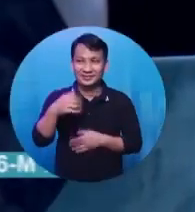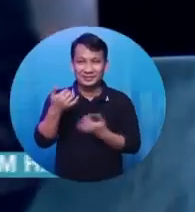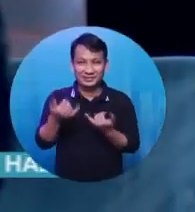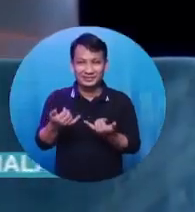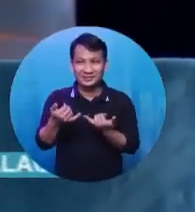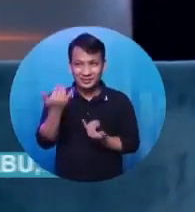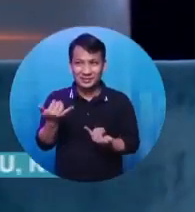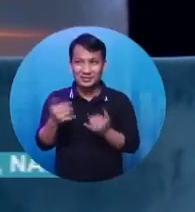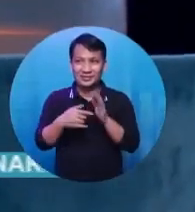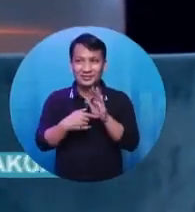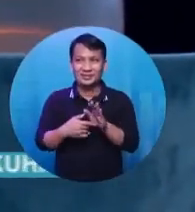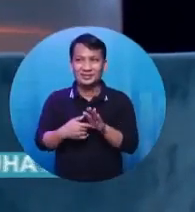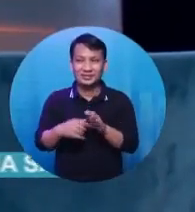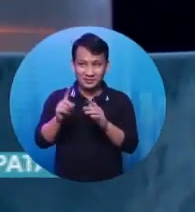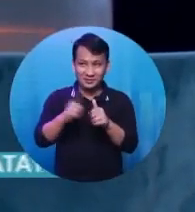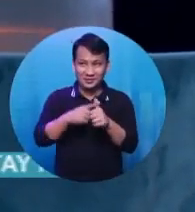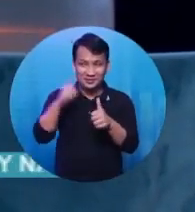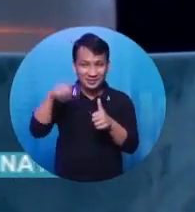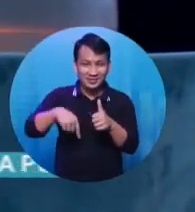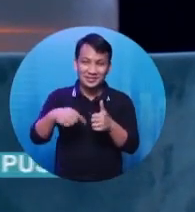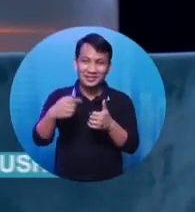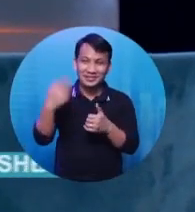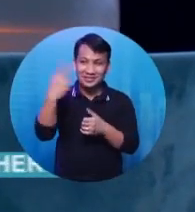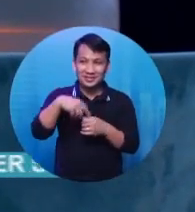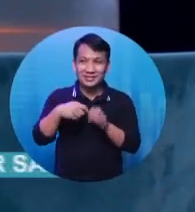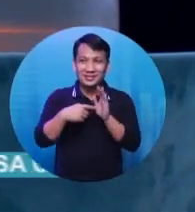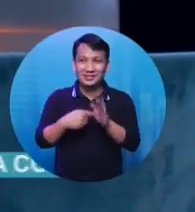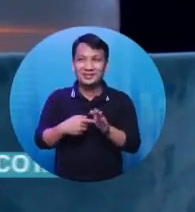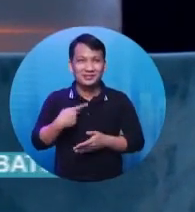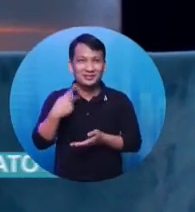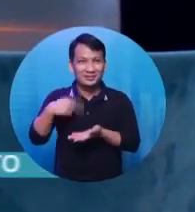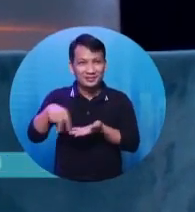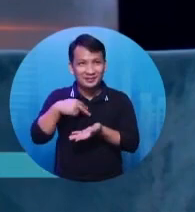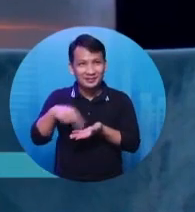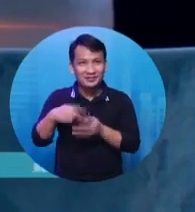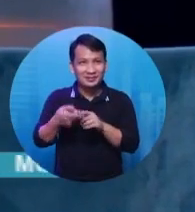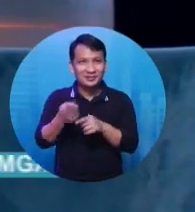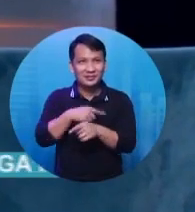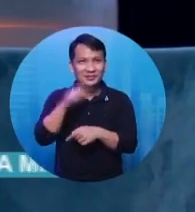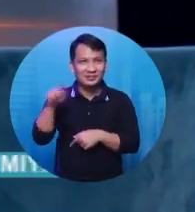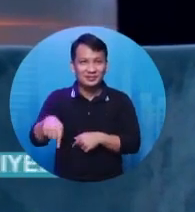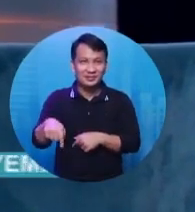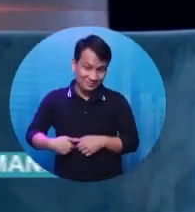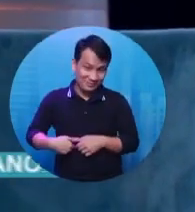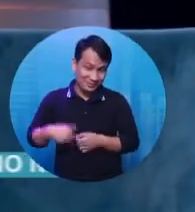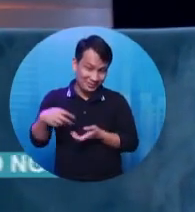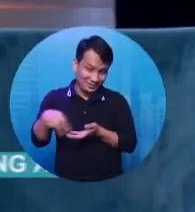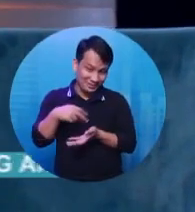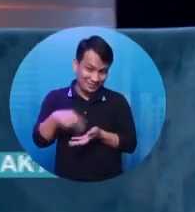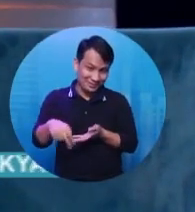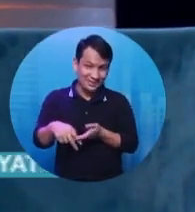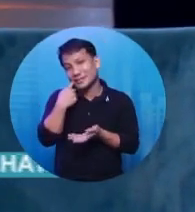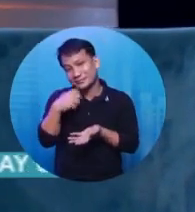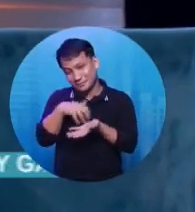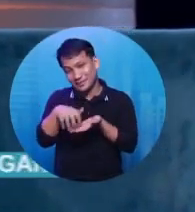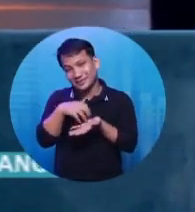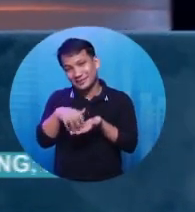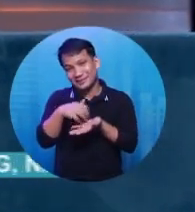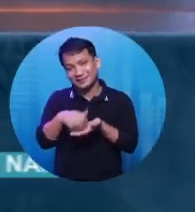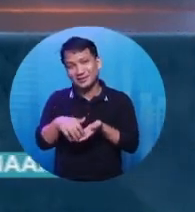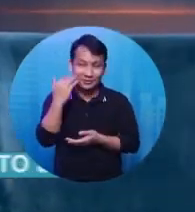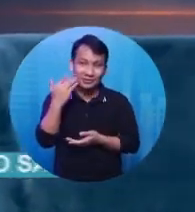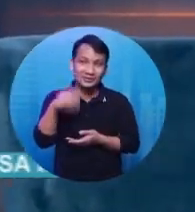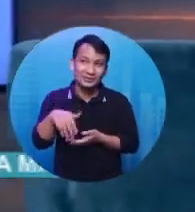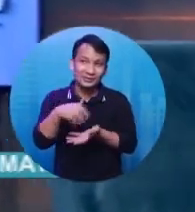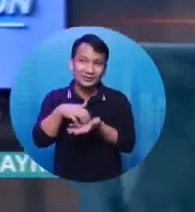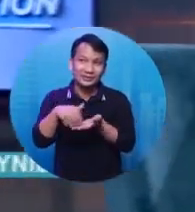Now, syempre, umpisa ng show, kailangan may sayaw galing po sa inyong lingkod. Wow! Pinagpractice po kanina. Sa maniwala kayo